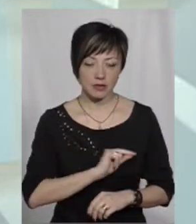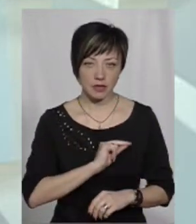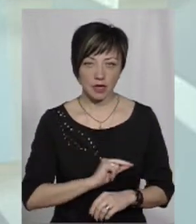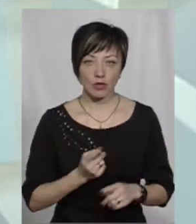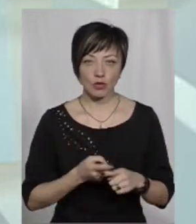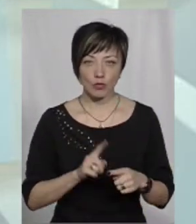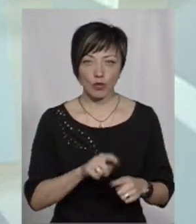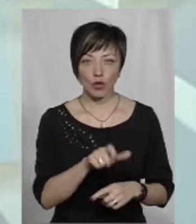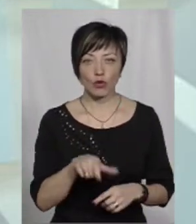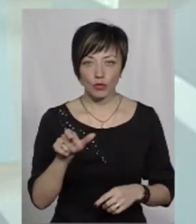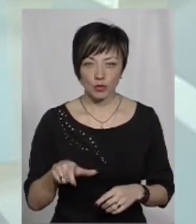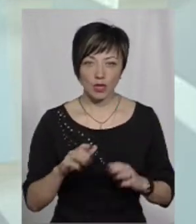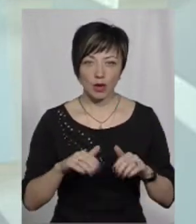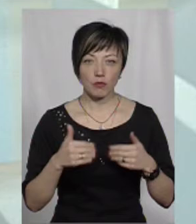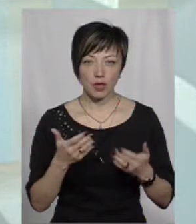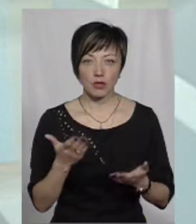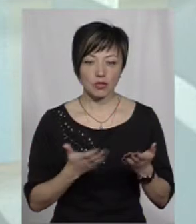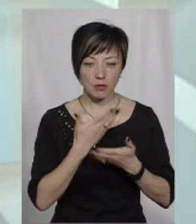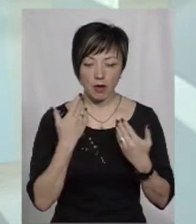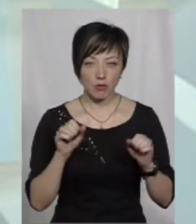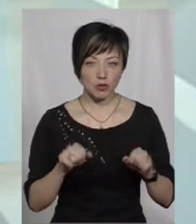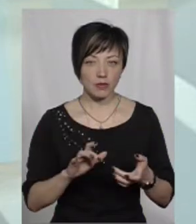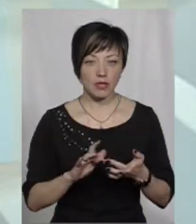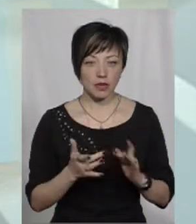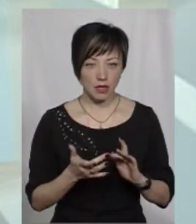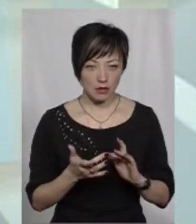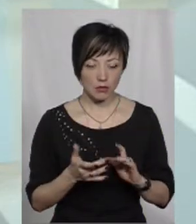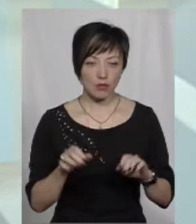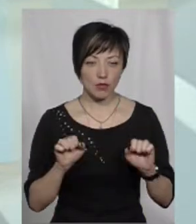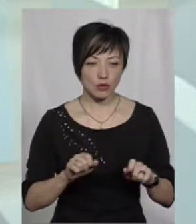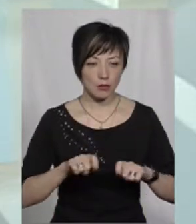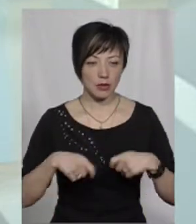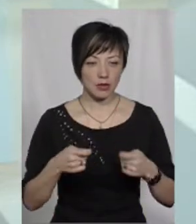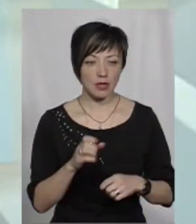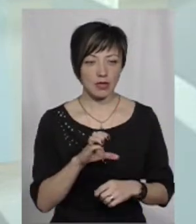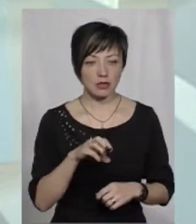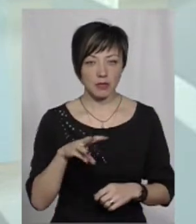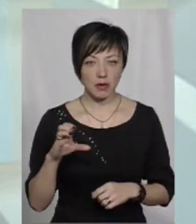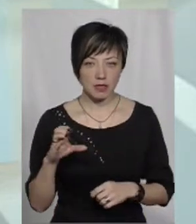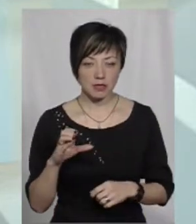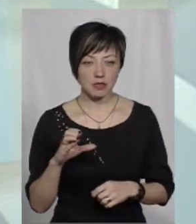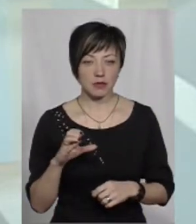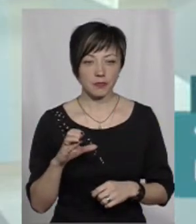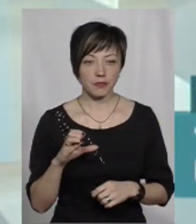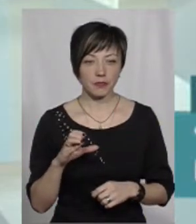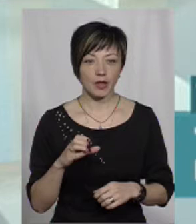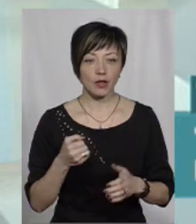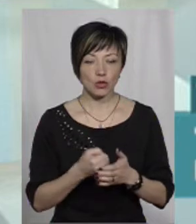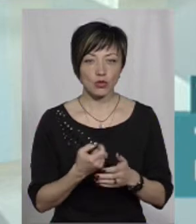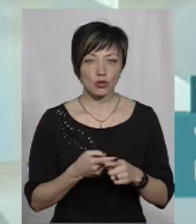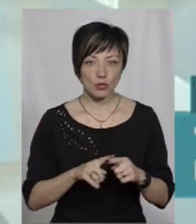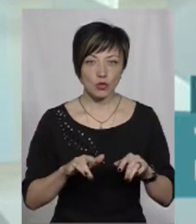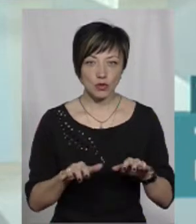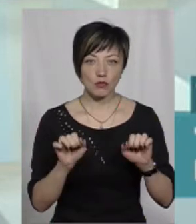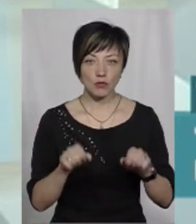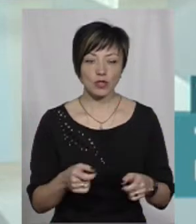всі. Ми тому людям саме рекомендуємо, якщо нема можливості інтернет, можна передати смс-кою. До цього